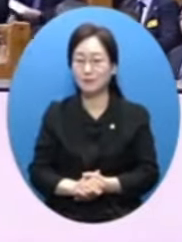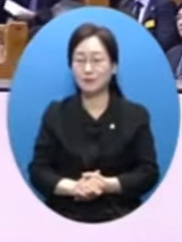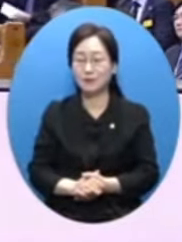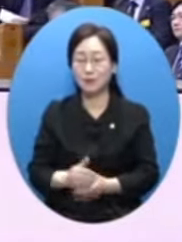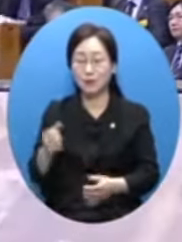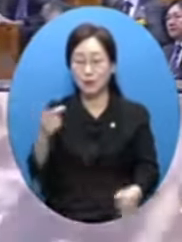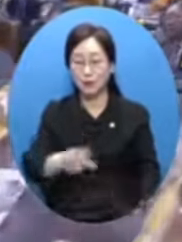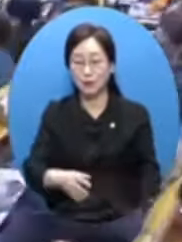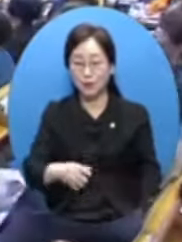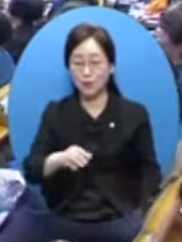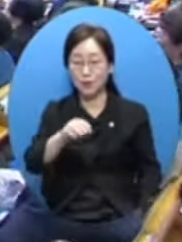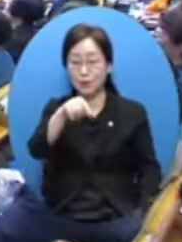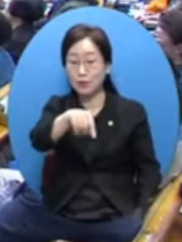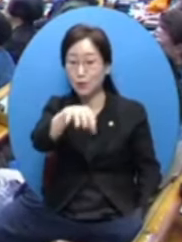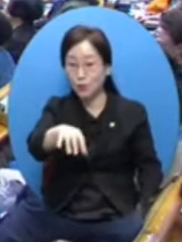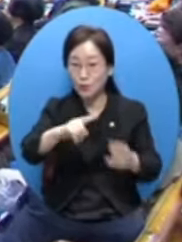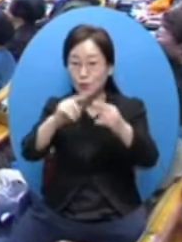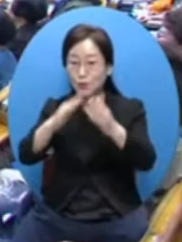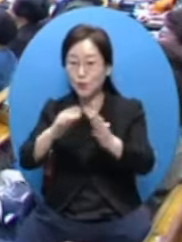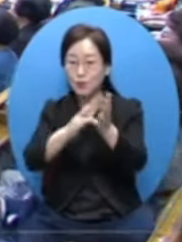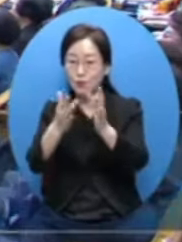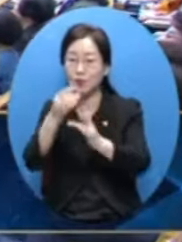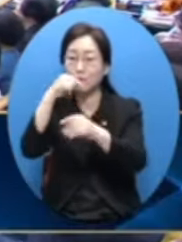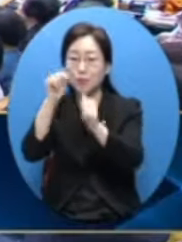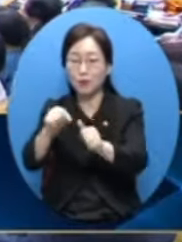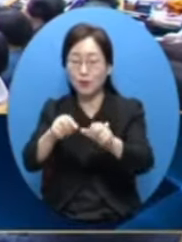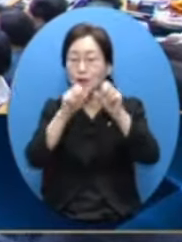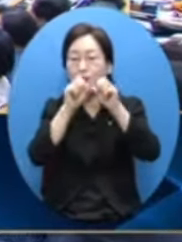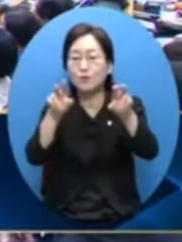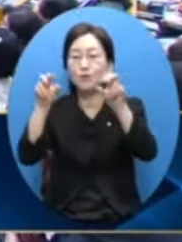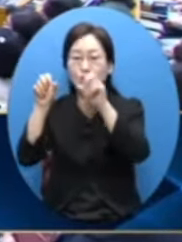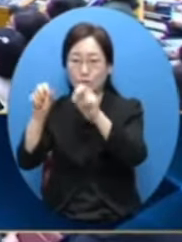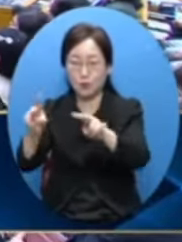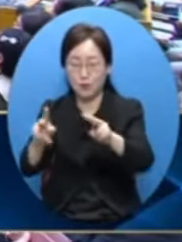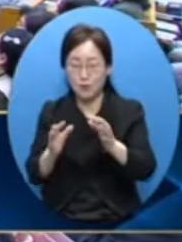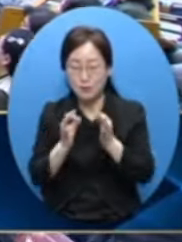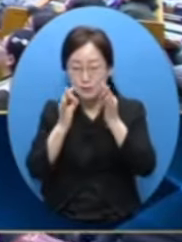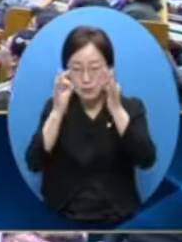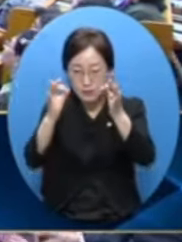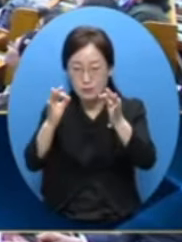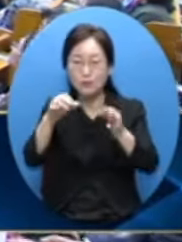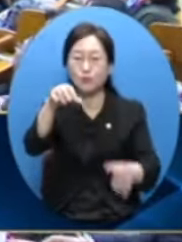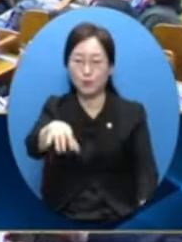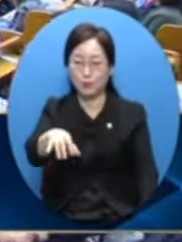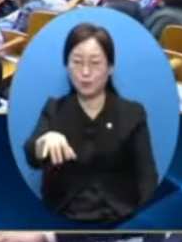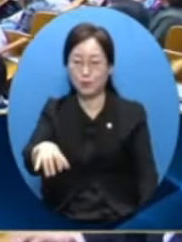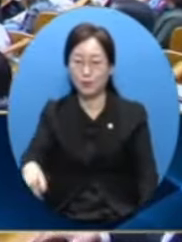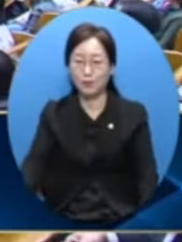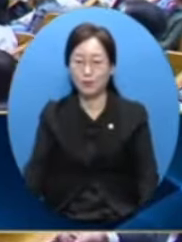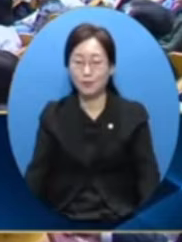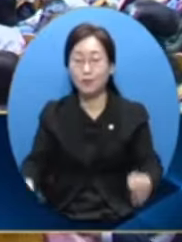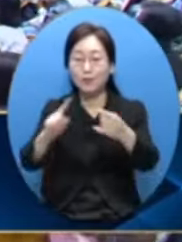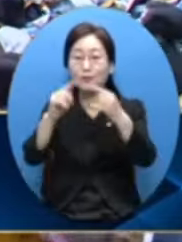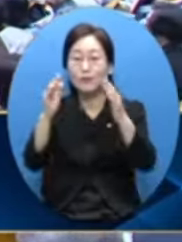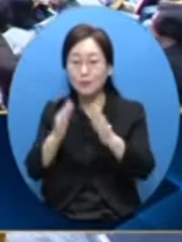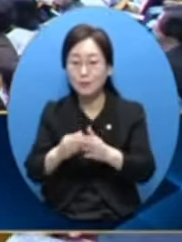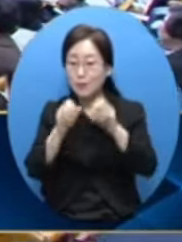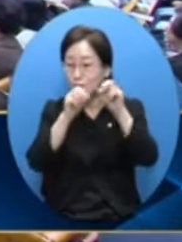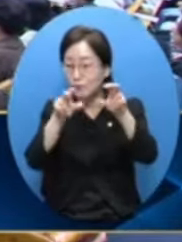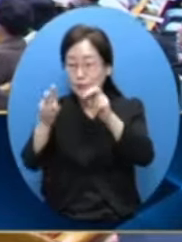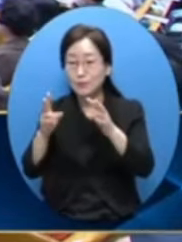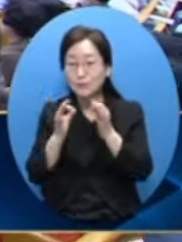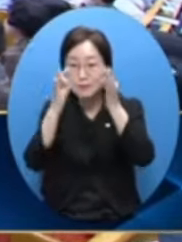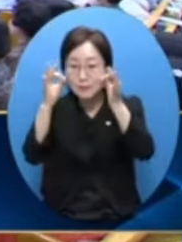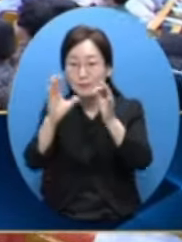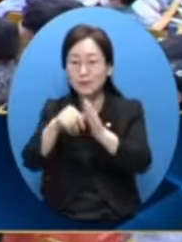나아가서 안디옥교회는 무엇보다도 예수님의 지상명령인 선교에 최선을 다하는 교회였습니다. 교회가 선교에 최선을 다할